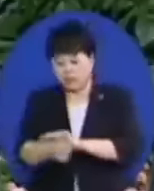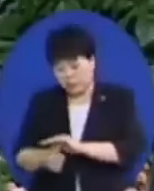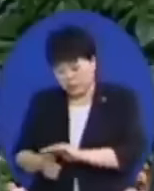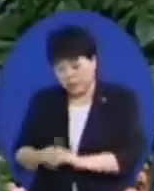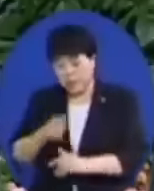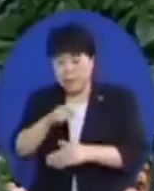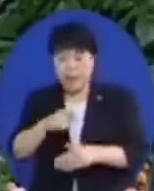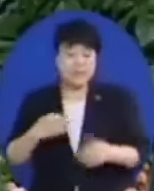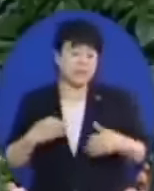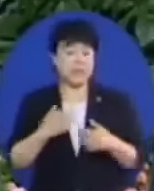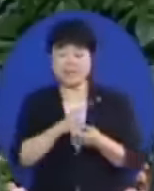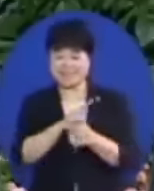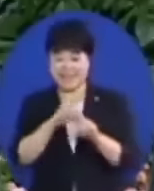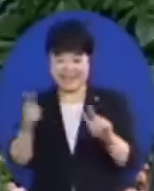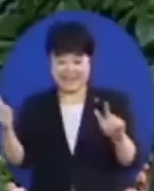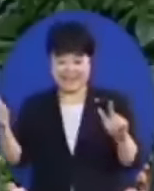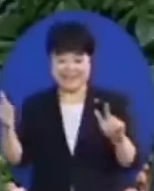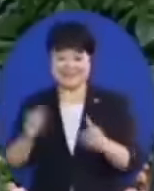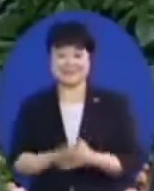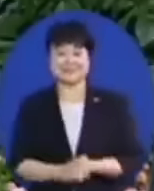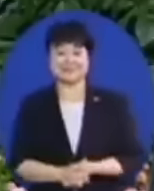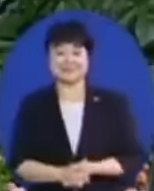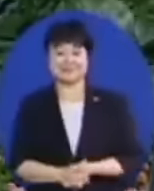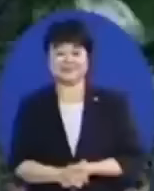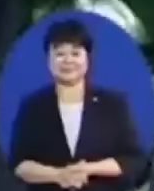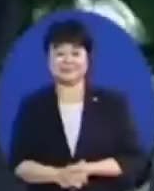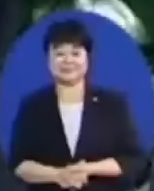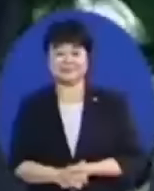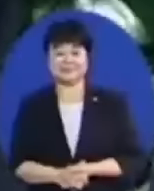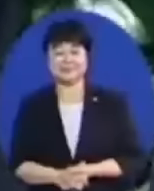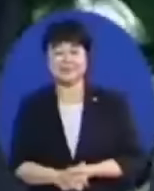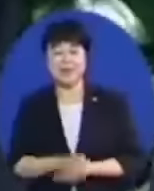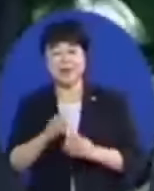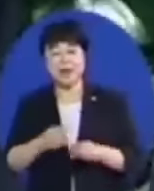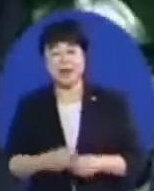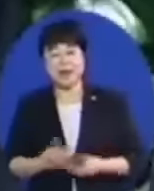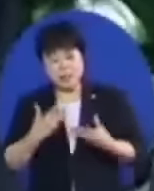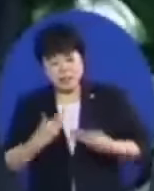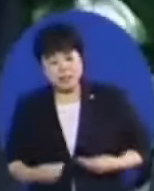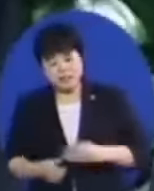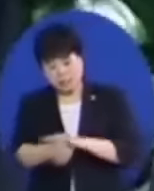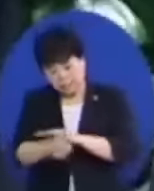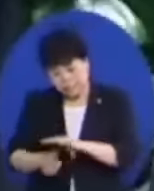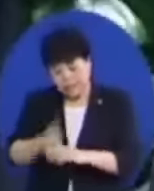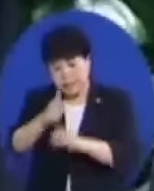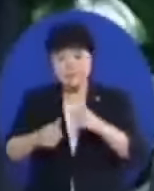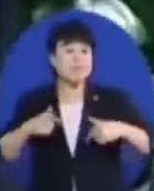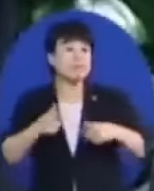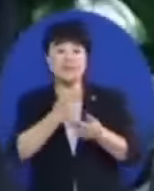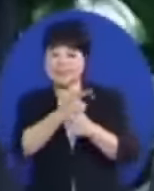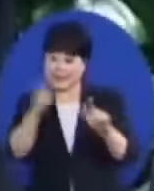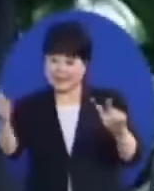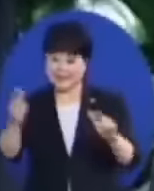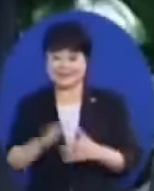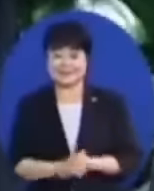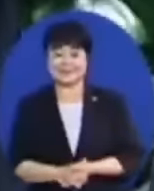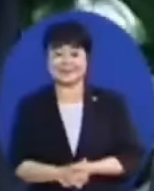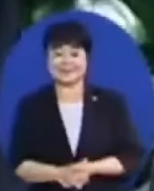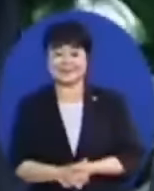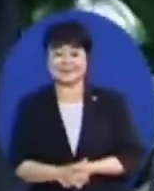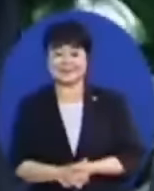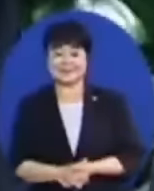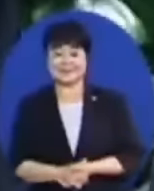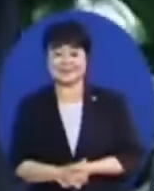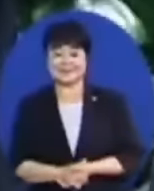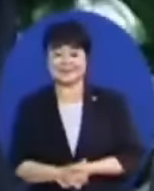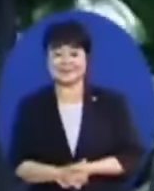내 마음이 그를 기뻐하지 아니하리라 하시느니라. 믿다가 말고 낙심해서 뒤로 물러가면 하나님이 기뻐하지 아니하시는 것입니다.